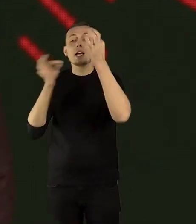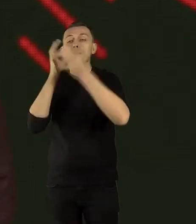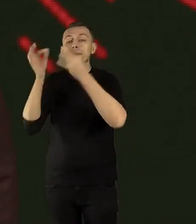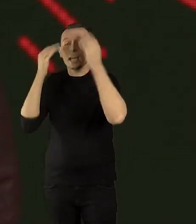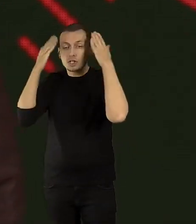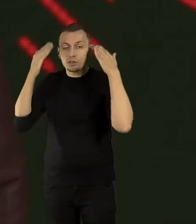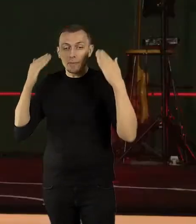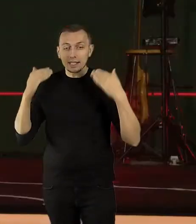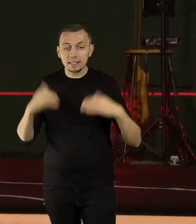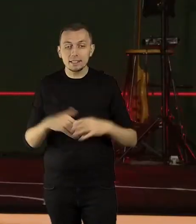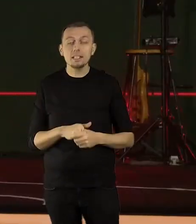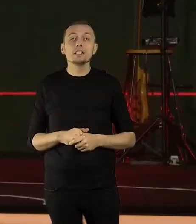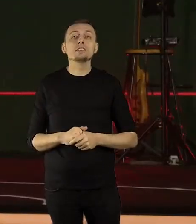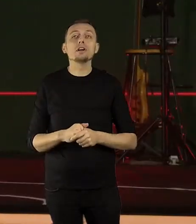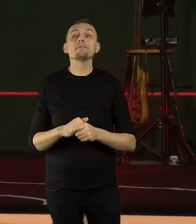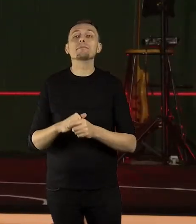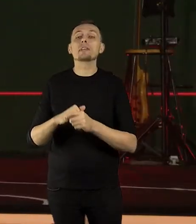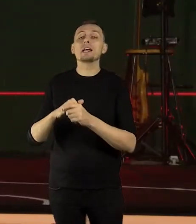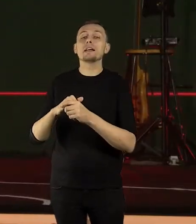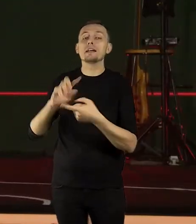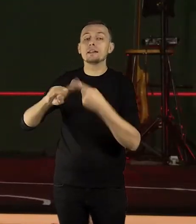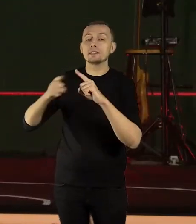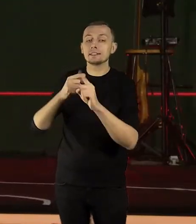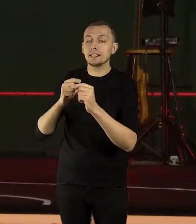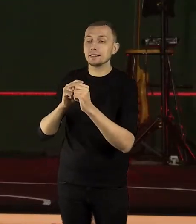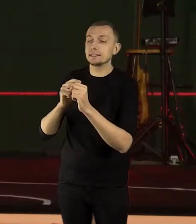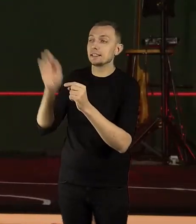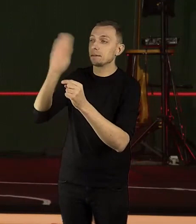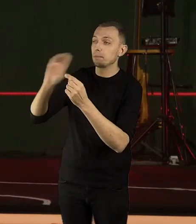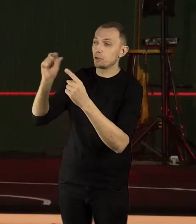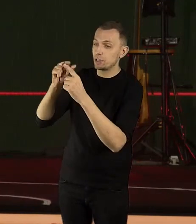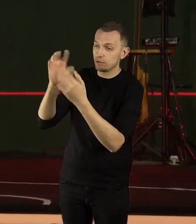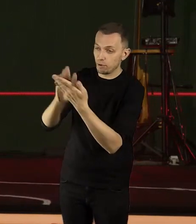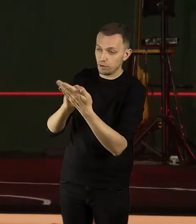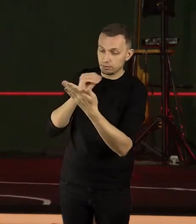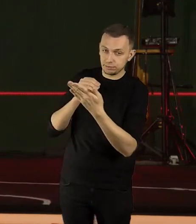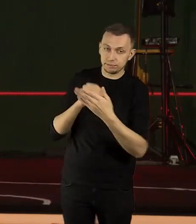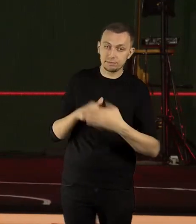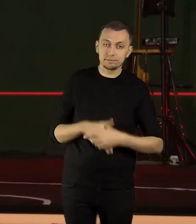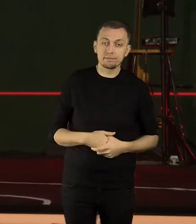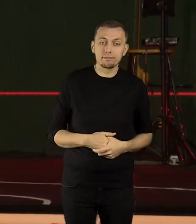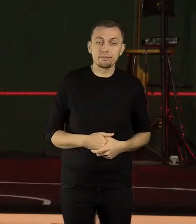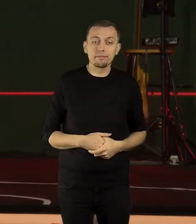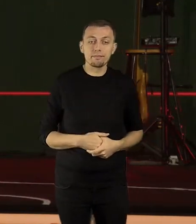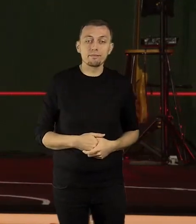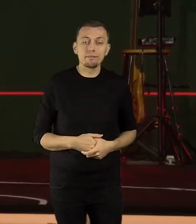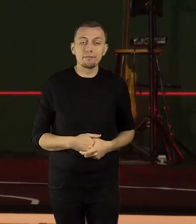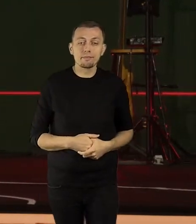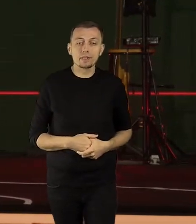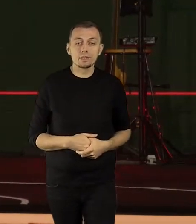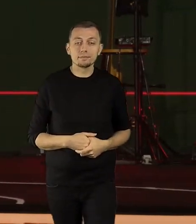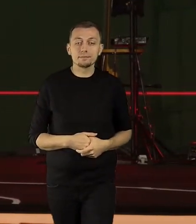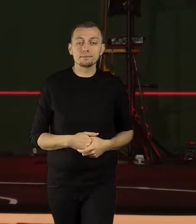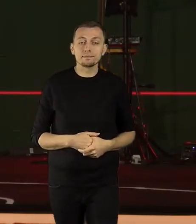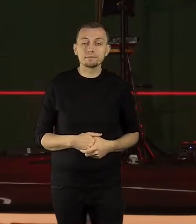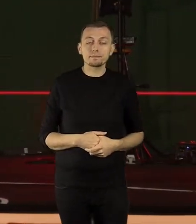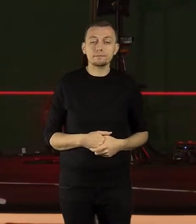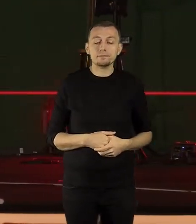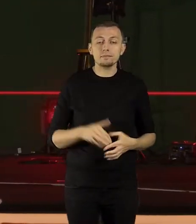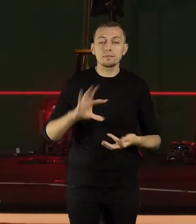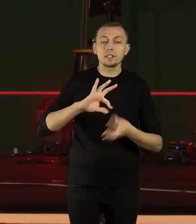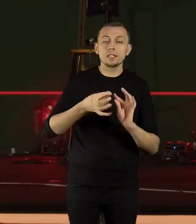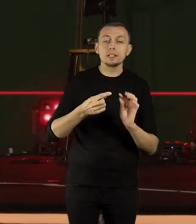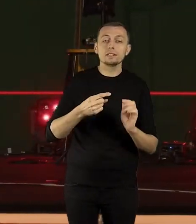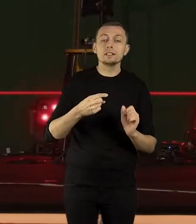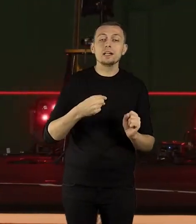Mesjasza. Powiem wam szczerze, dla mnie, po tym, co przeczytałem, po przeczytaniu kazania, które